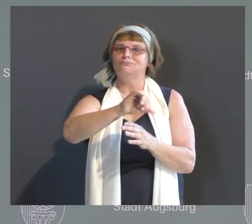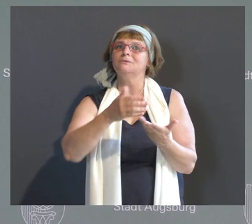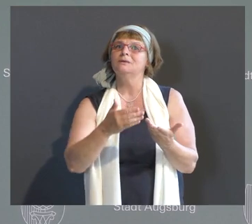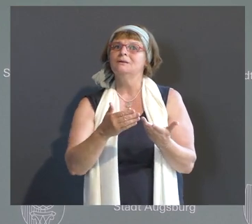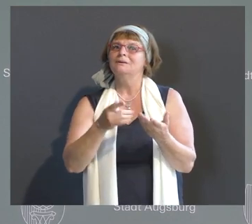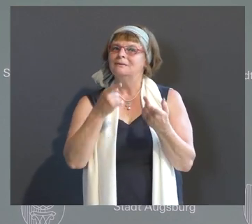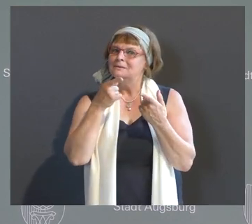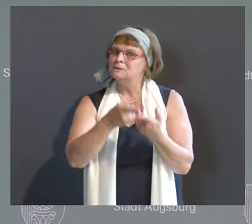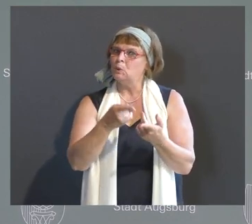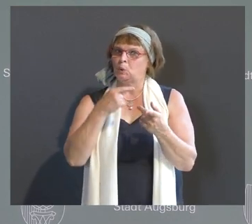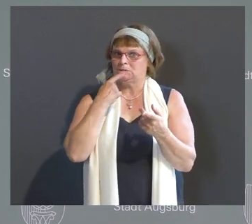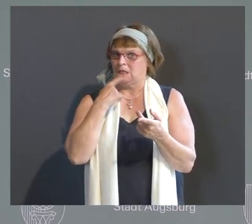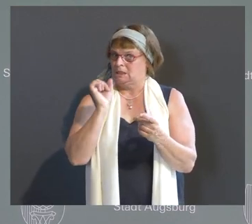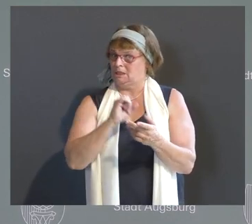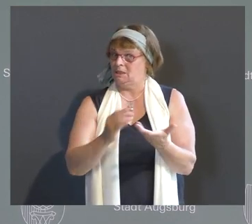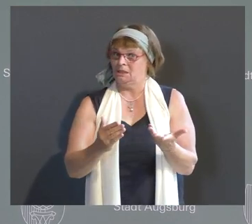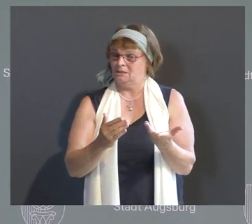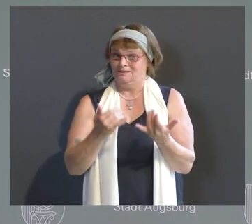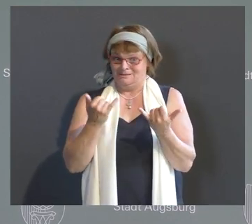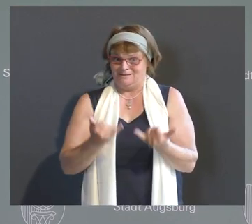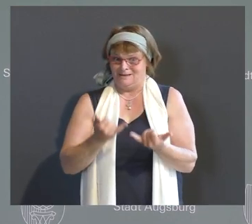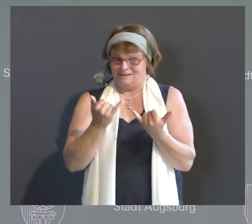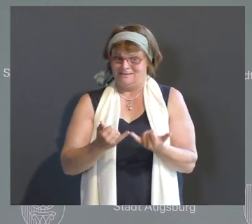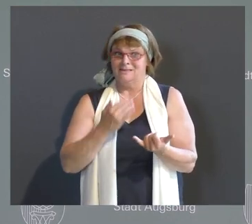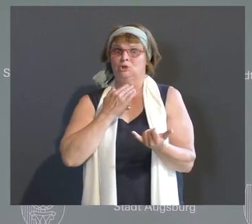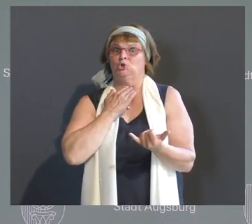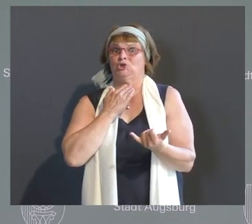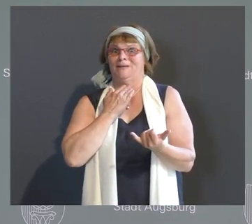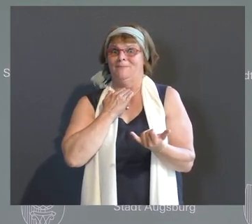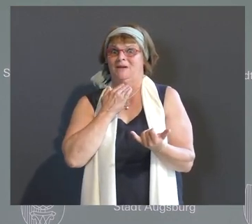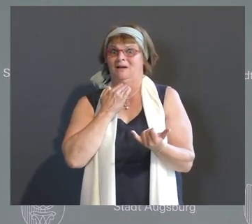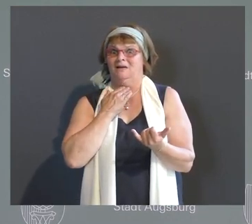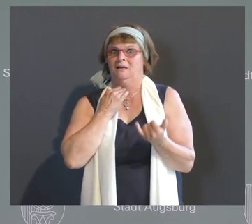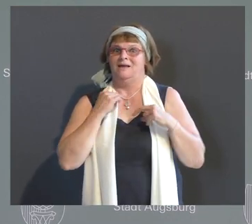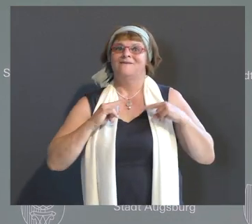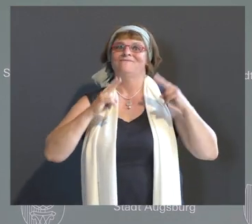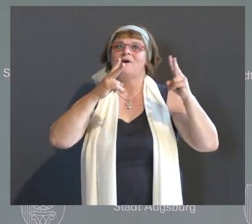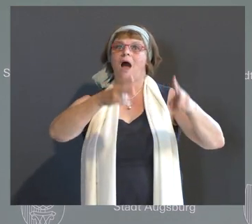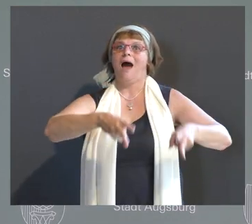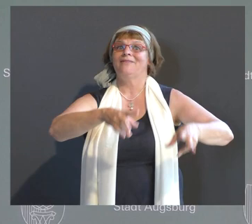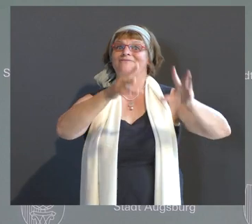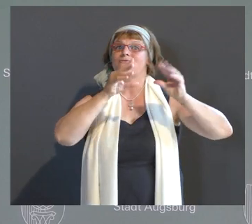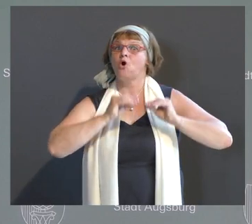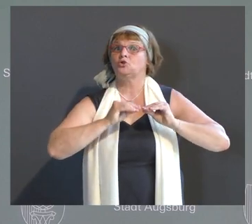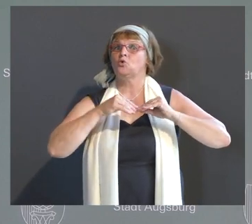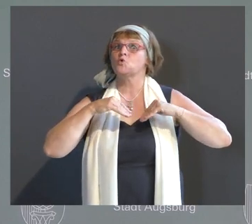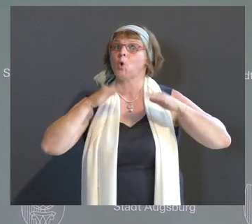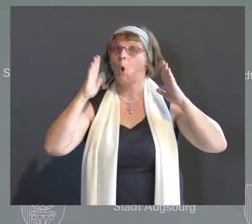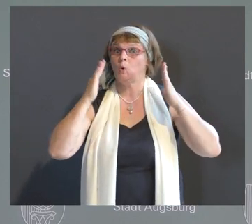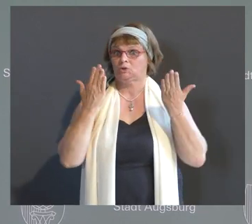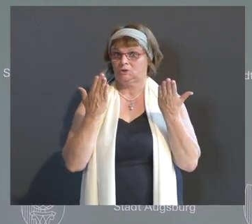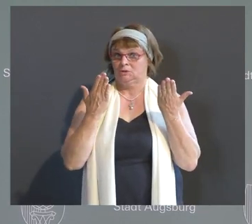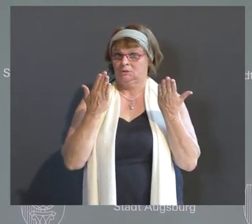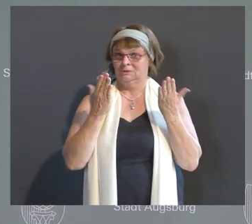jetzt haben die öffentlichen Stimmen eine immense Verantwortung, das Geschehene richtig